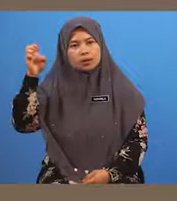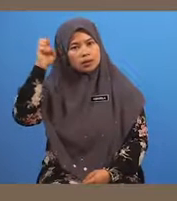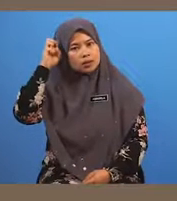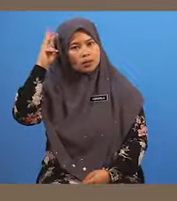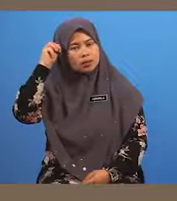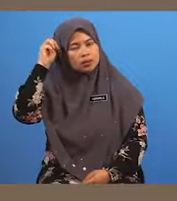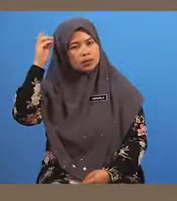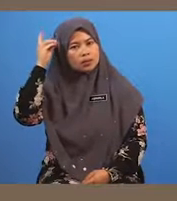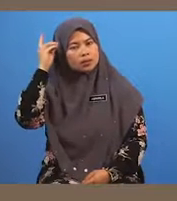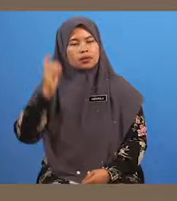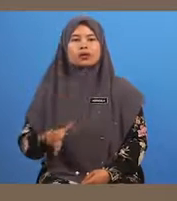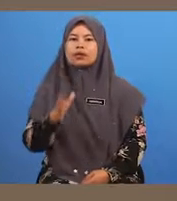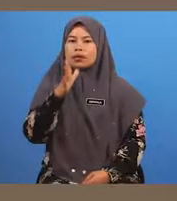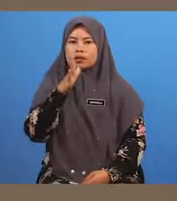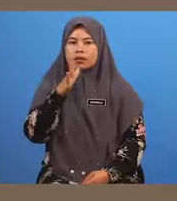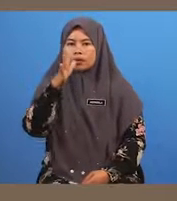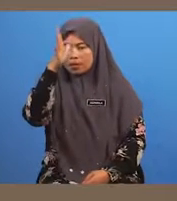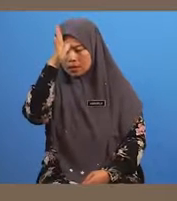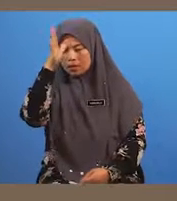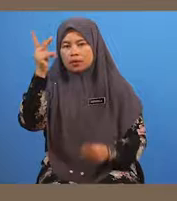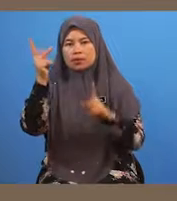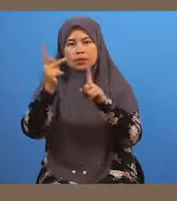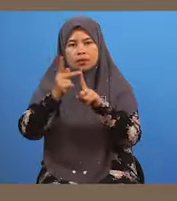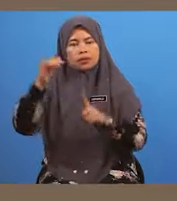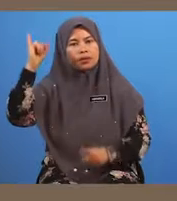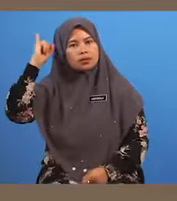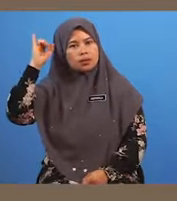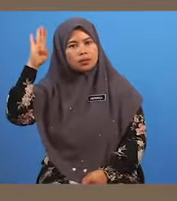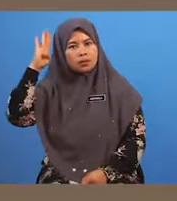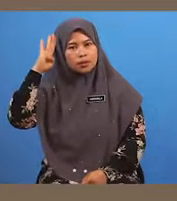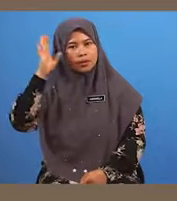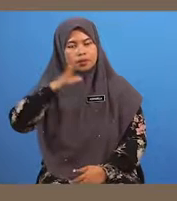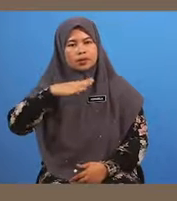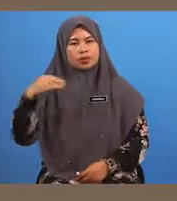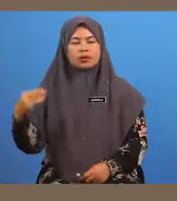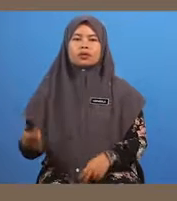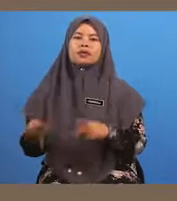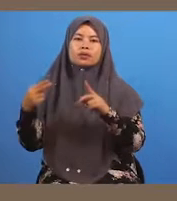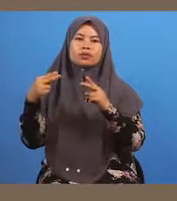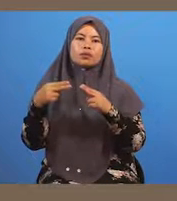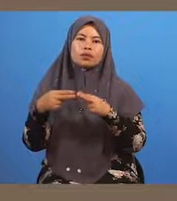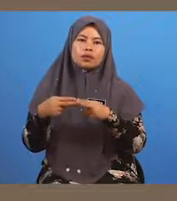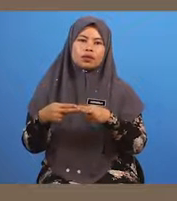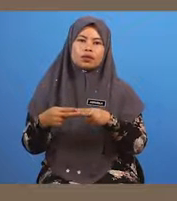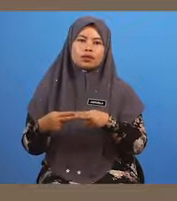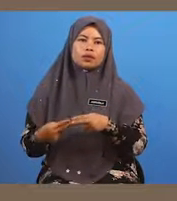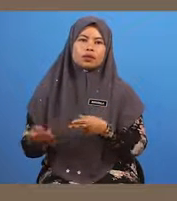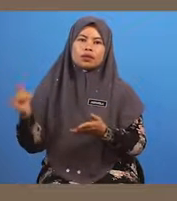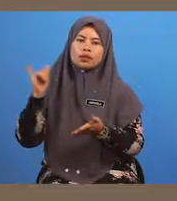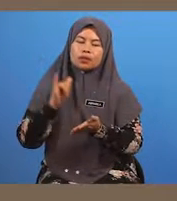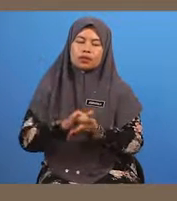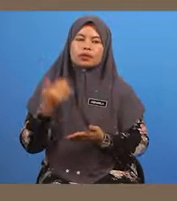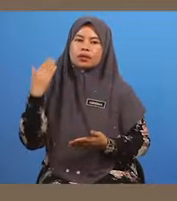tetap merupakan ayah kandung kepada Ibrahim dan hubungan nasab atau keturunan itu akan